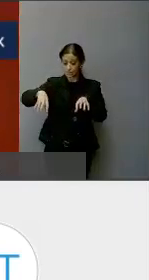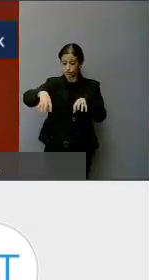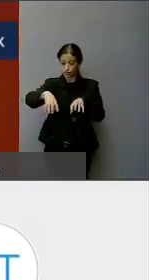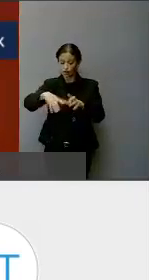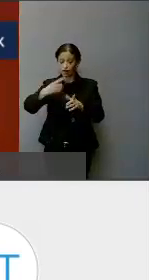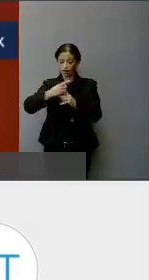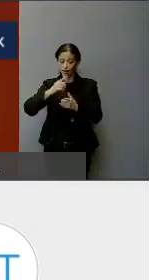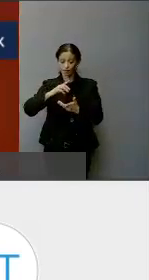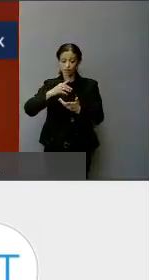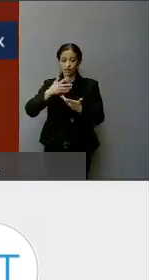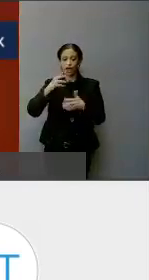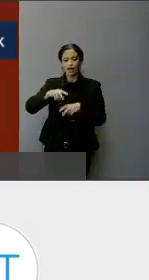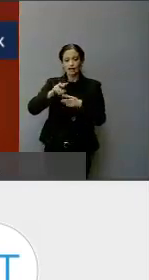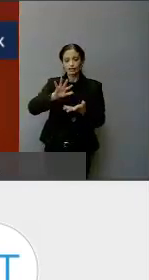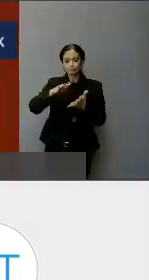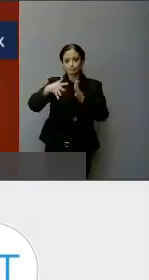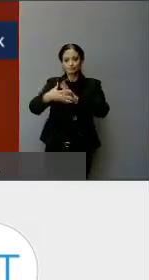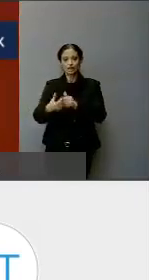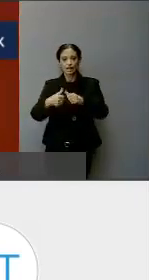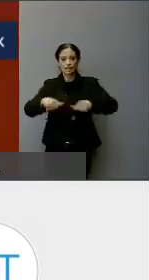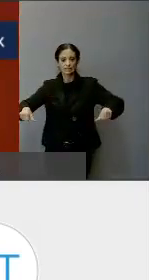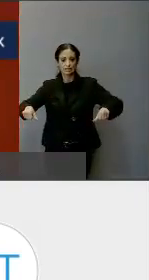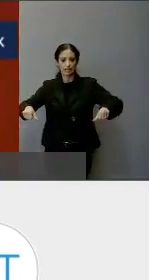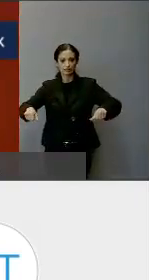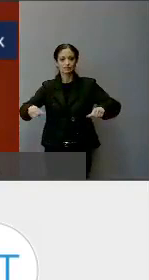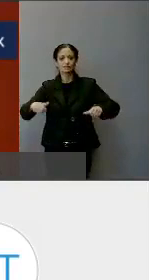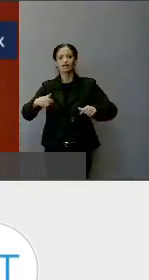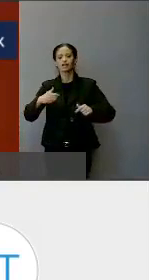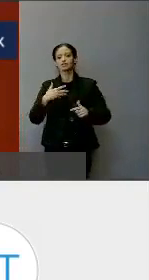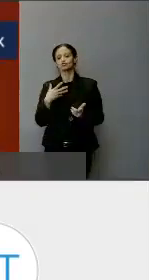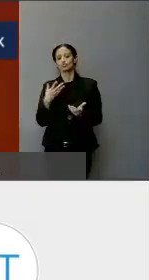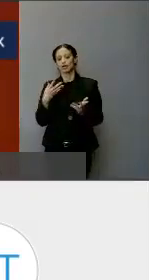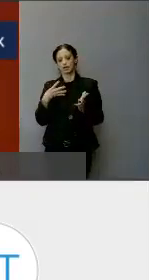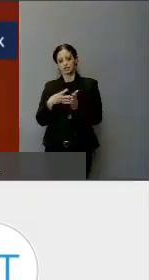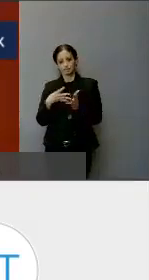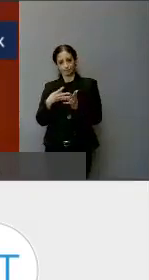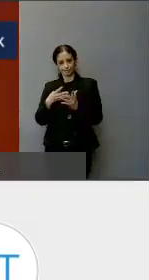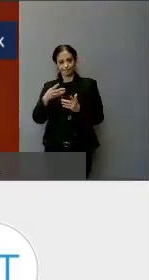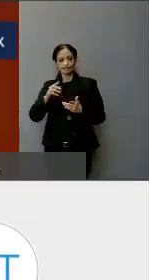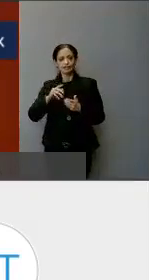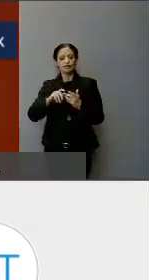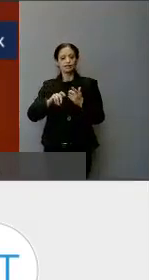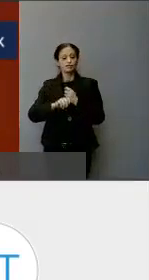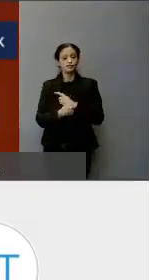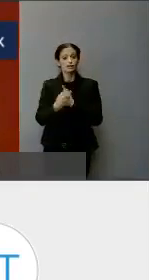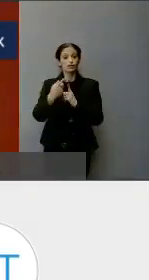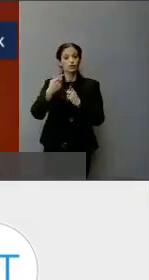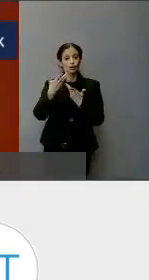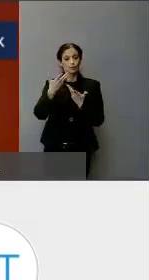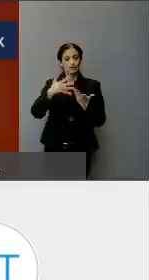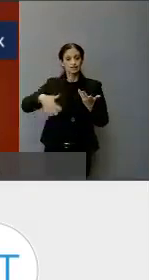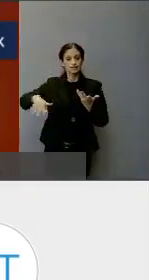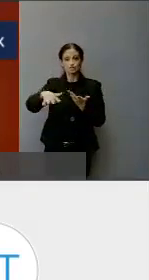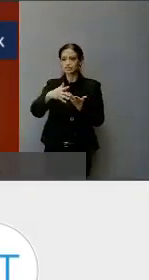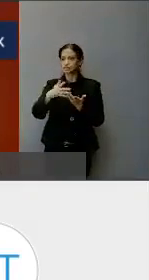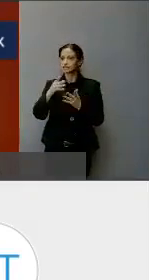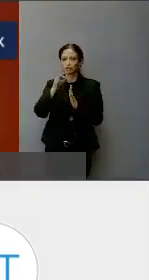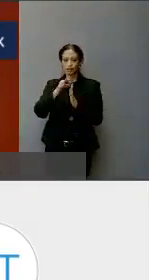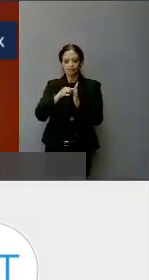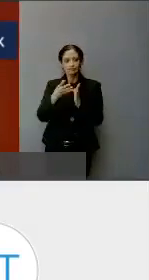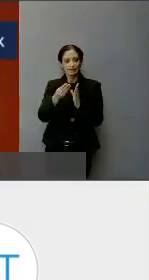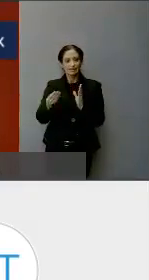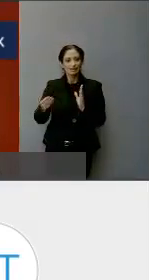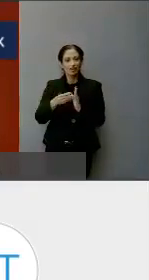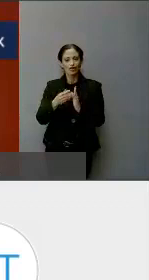con i corridoi ecologici e i vincoli paesaggistici di tutti elementi violati senza ritegno alla variante